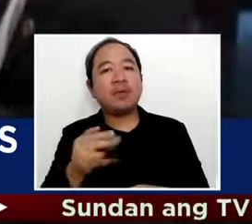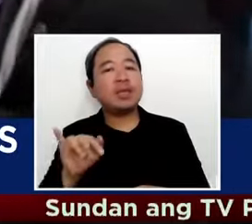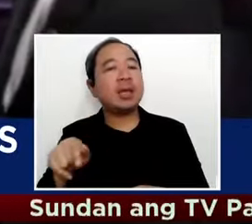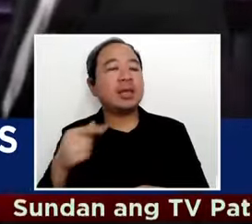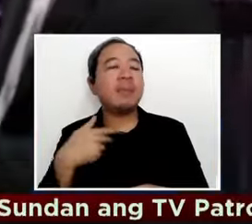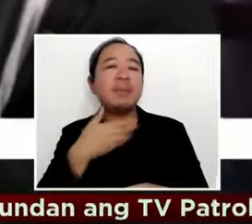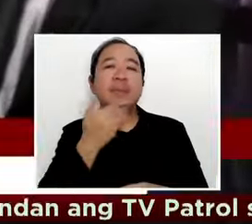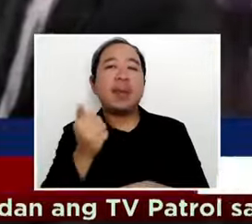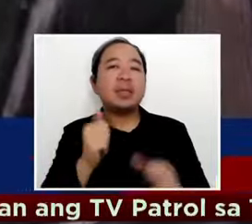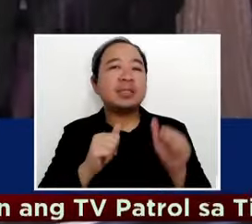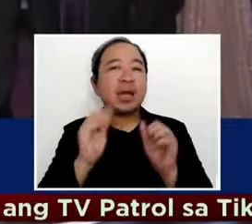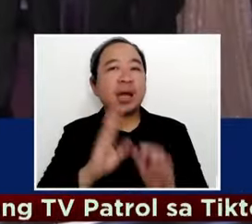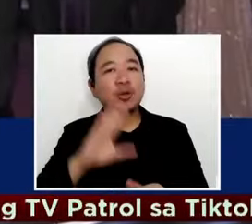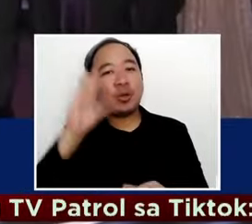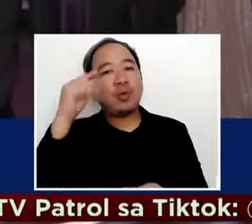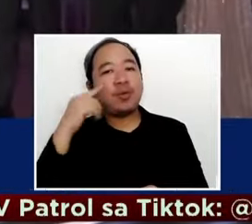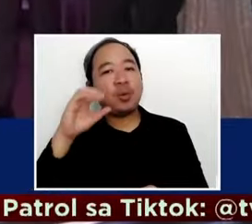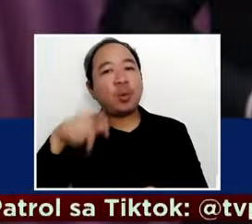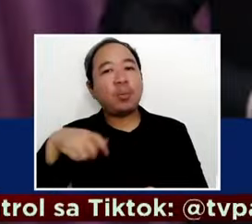sa Oppenheimer. You know,